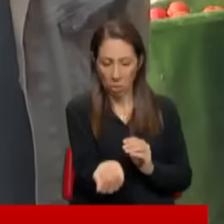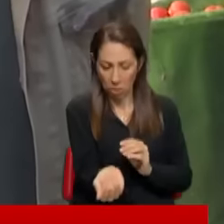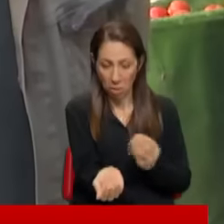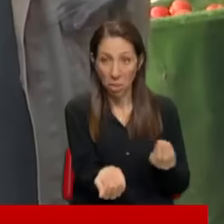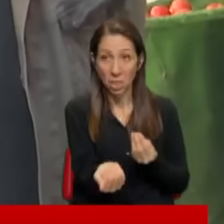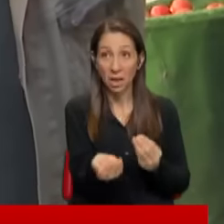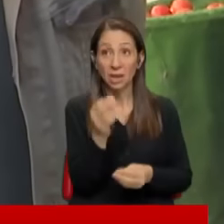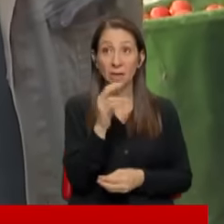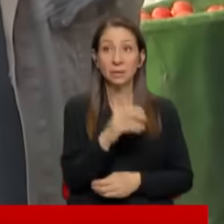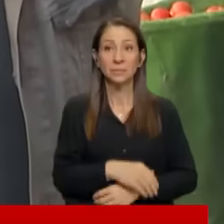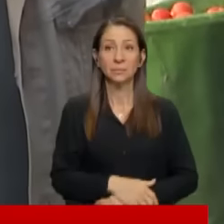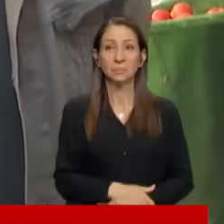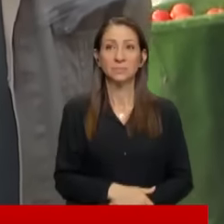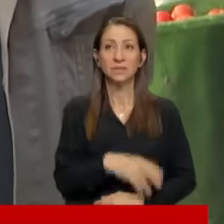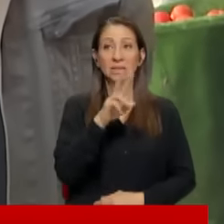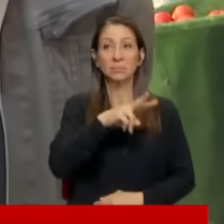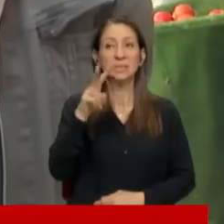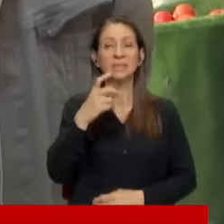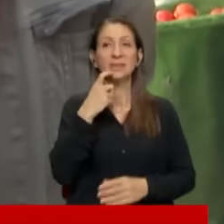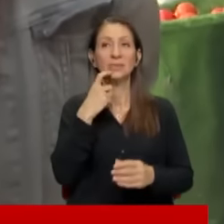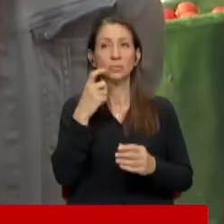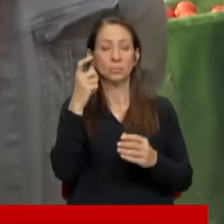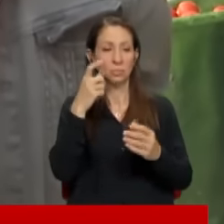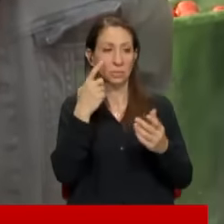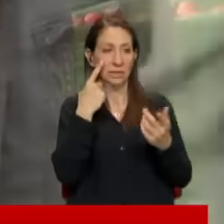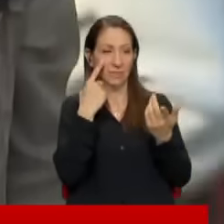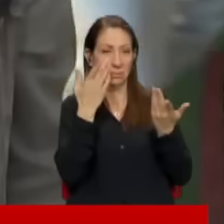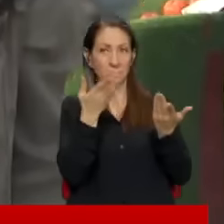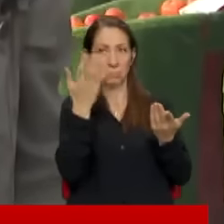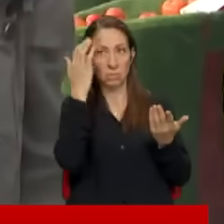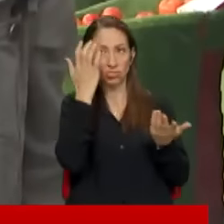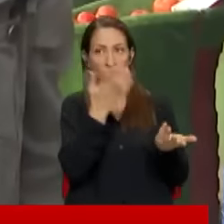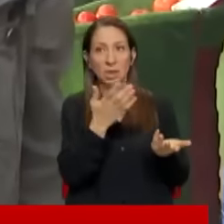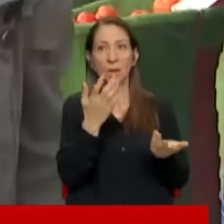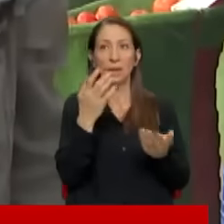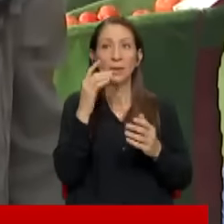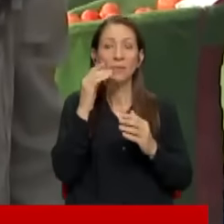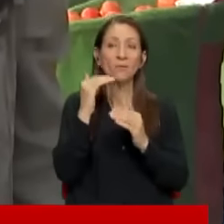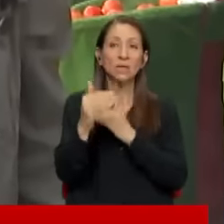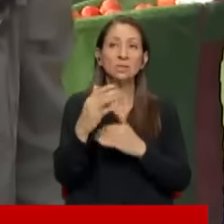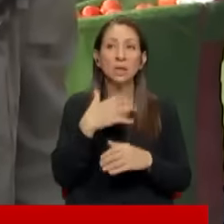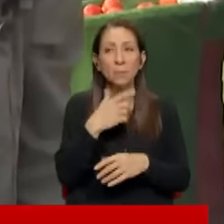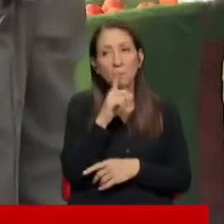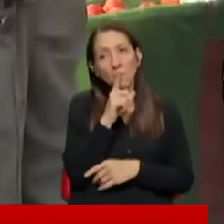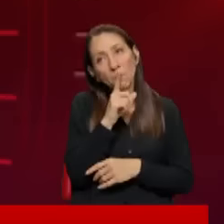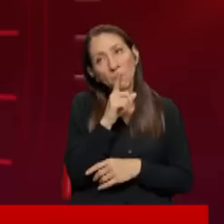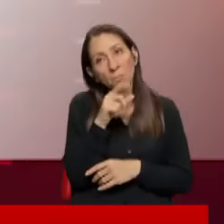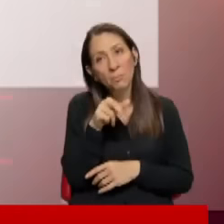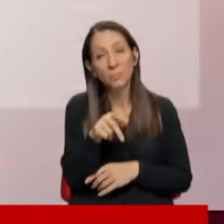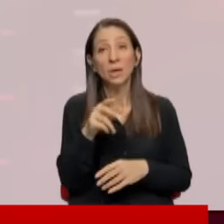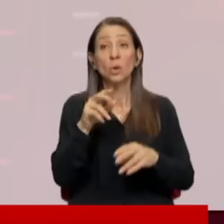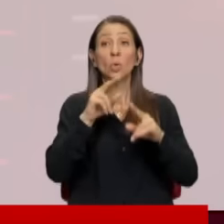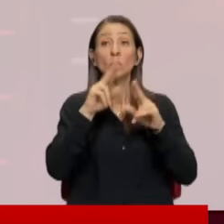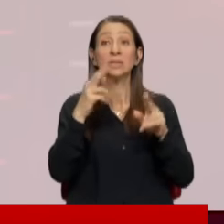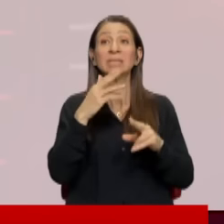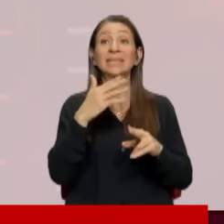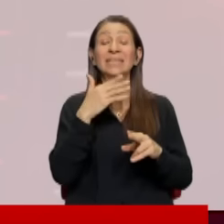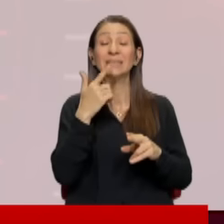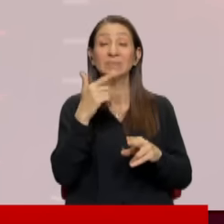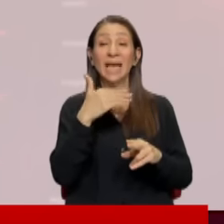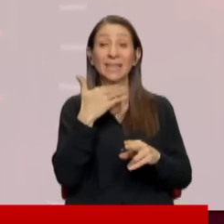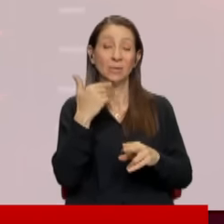kadar. 22 senedir ülkeyi yönetiyorlar. Gelinen bu. Vatandaş kendi haline kalmış. Boynunu büküp gülüyor. Ulusal Kırmızı Et